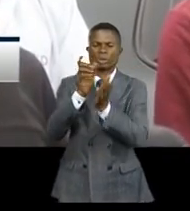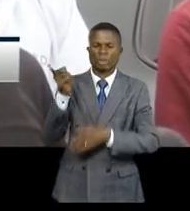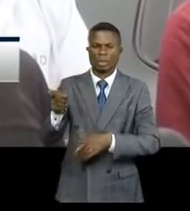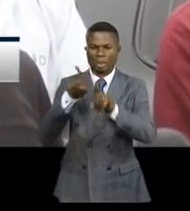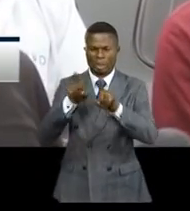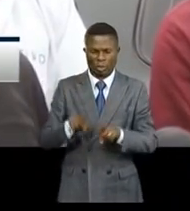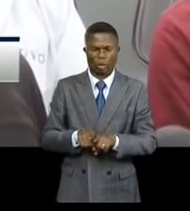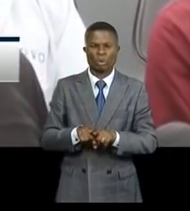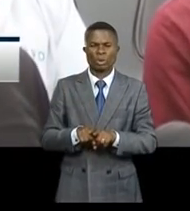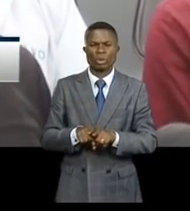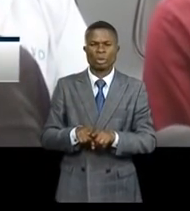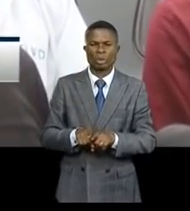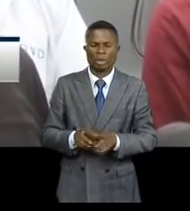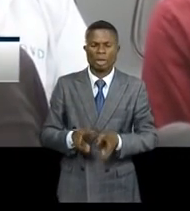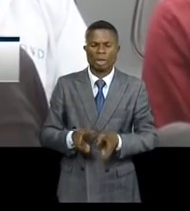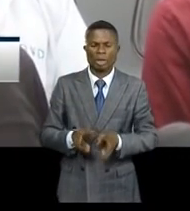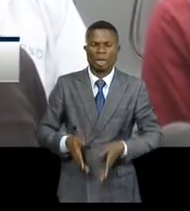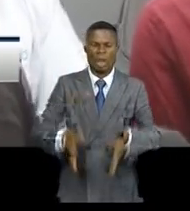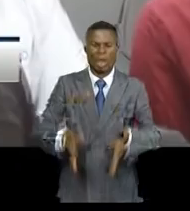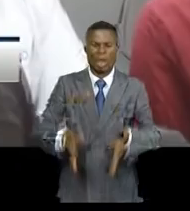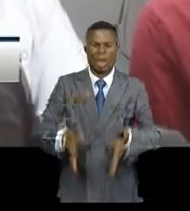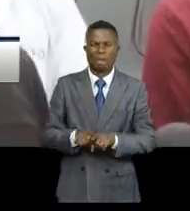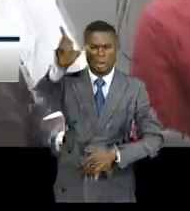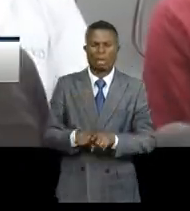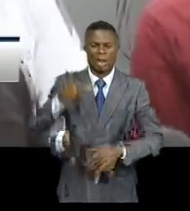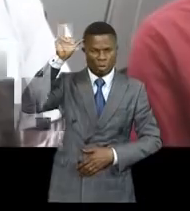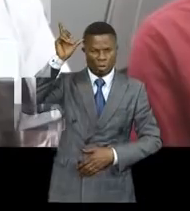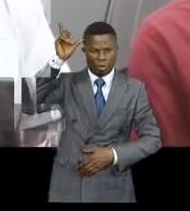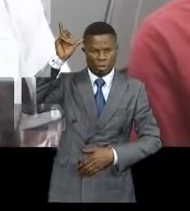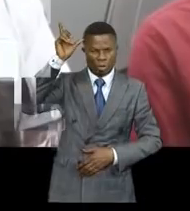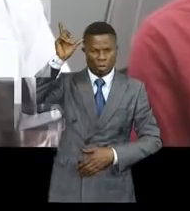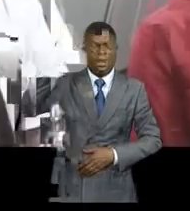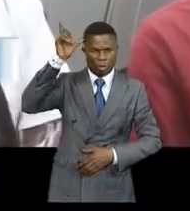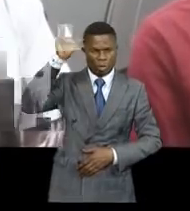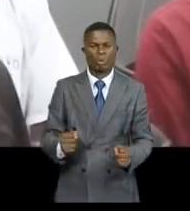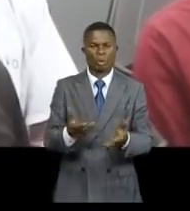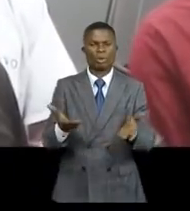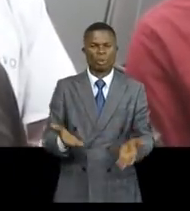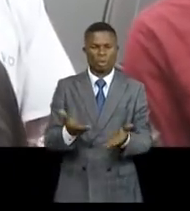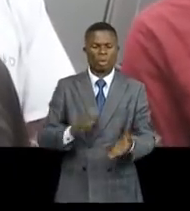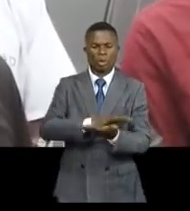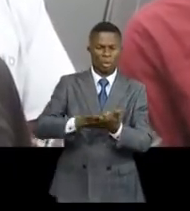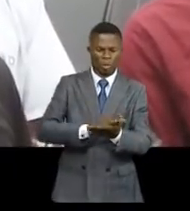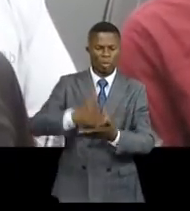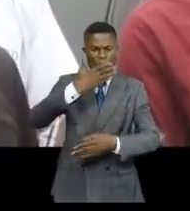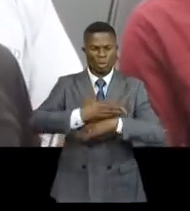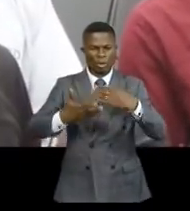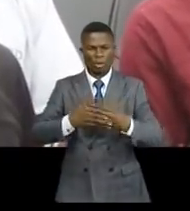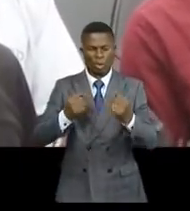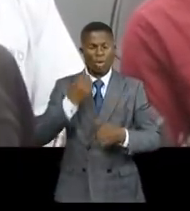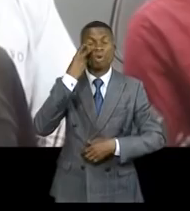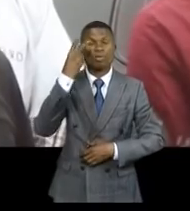jusque sur l'avenue Lumumba. Et le parking où nous sommes ici, bétonner le parking. Nous sommes venus